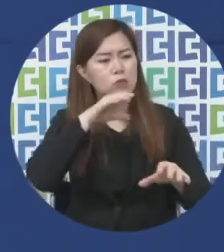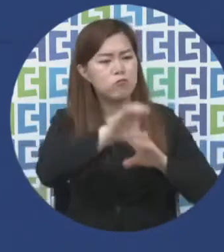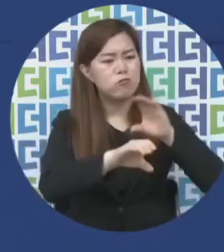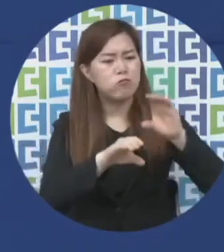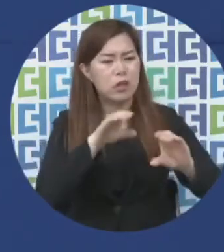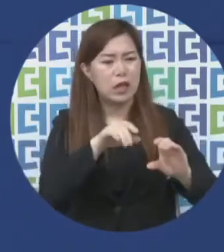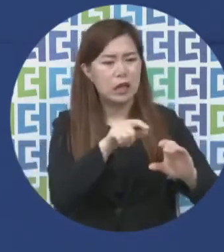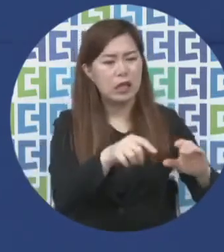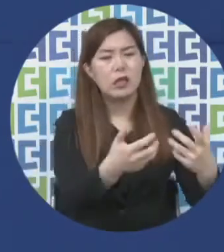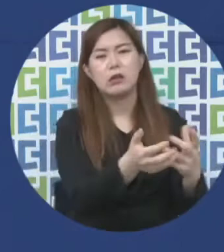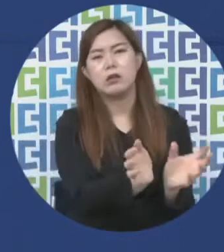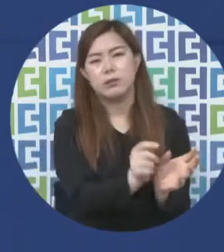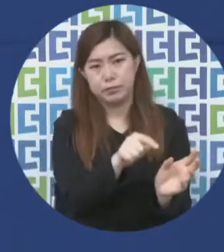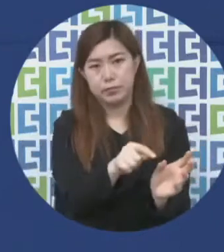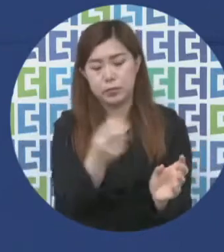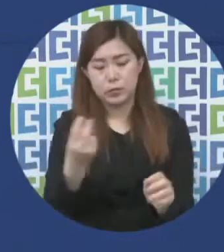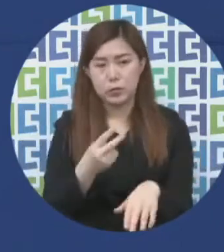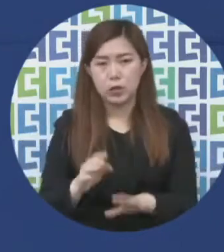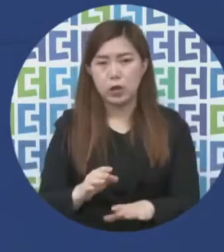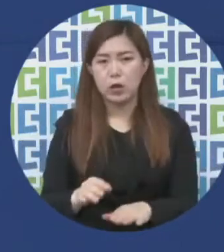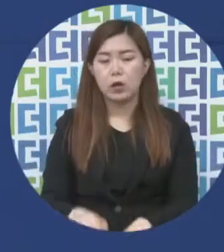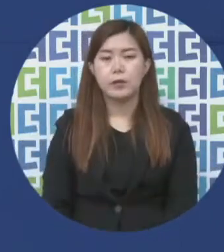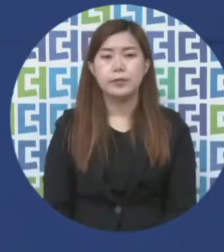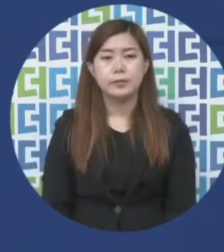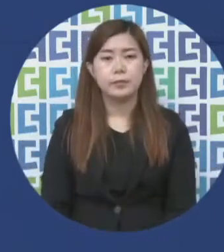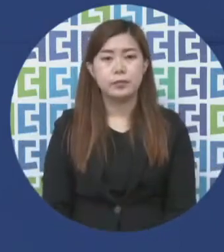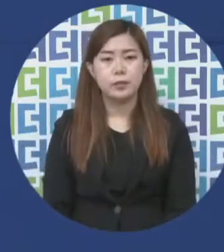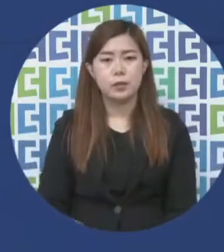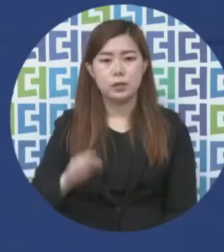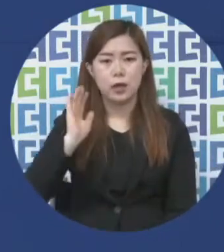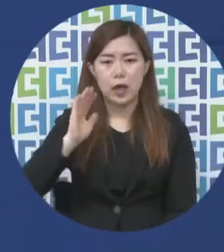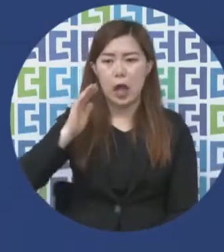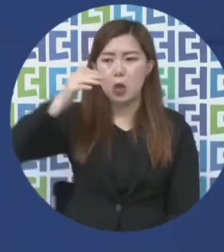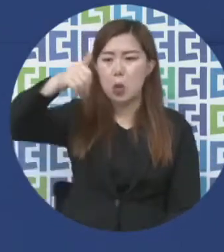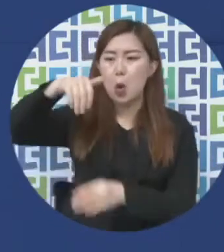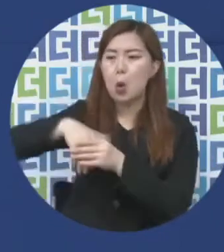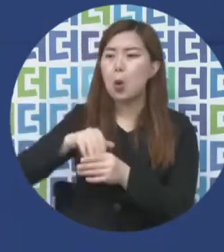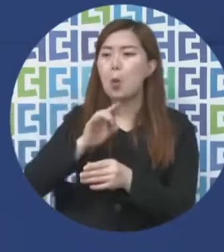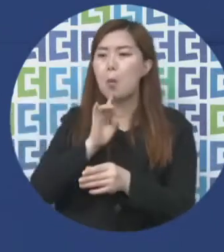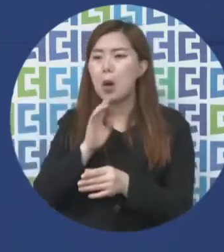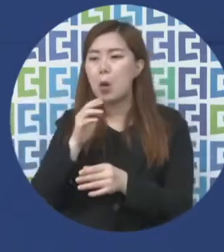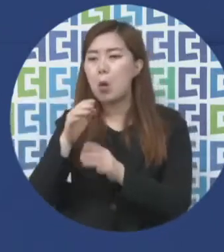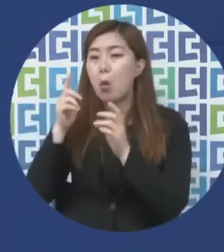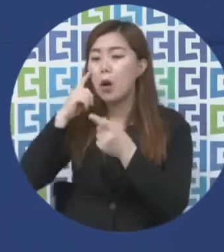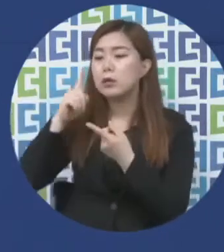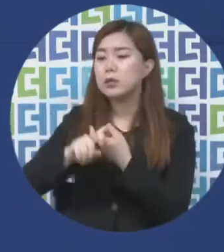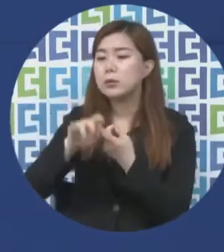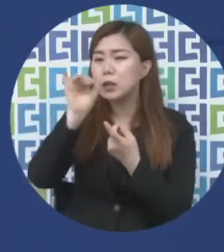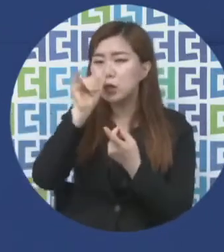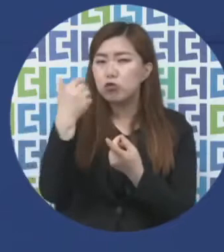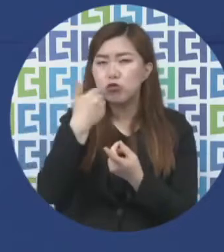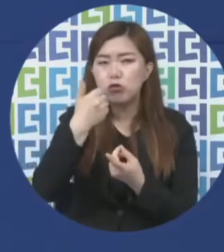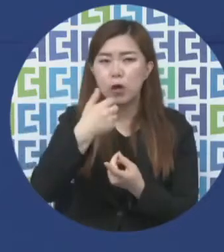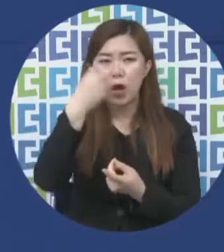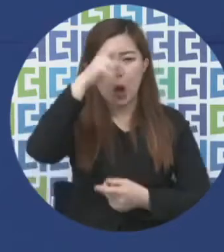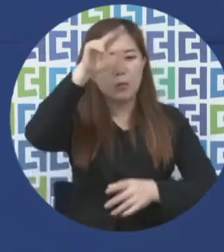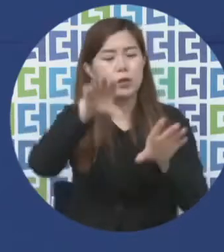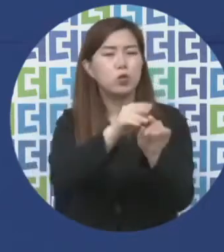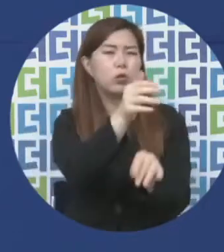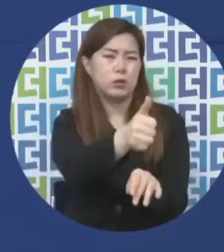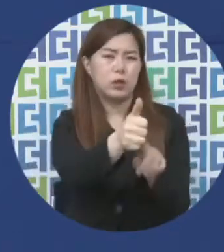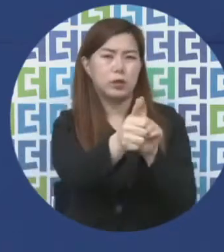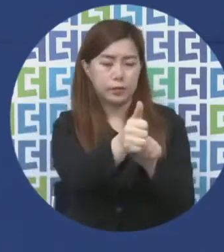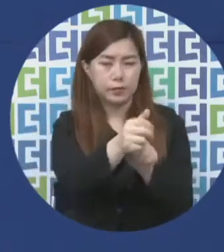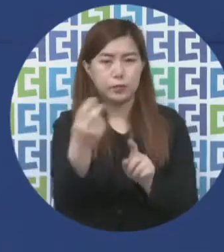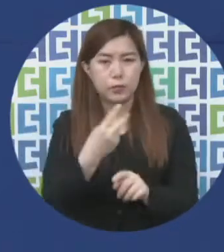세력, 검찰 개혁은커녕 대선에만 관심 있는 윤석열 총장, 바이러스